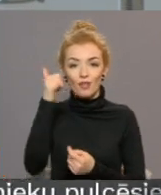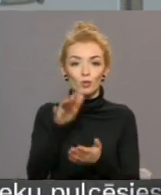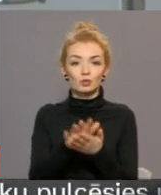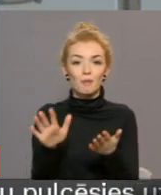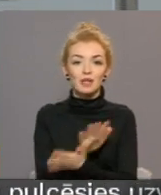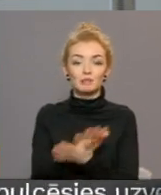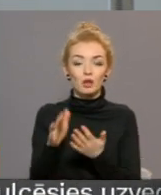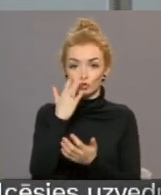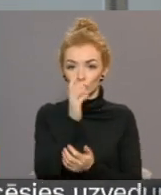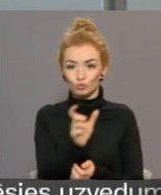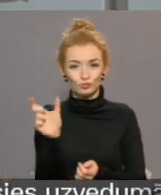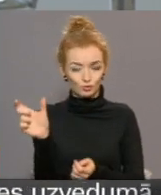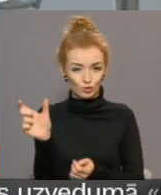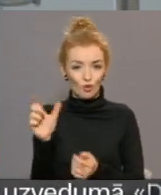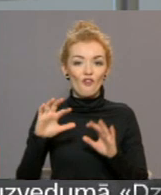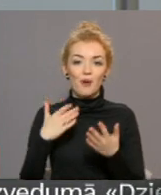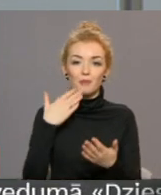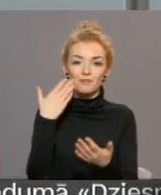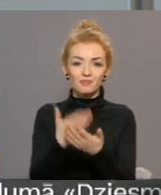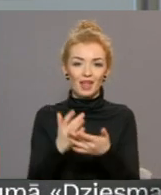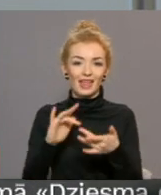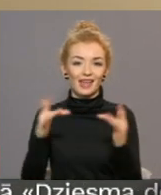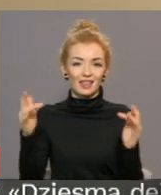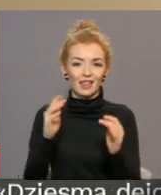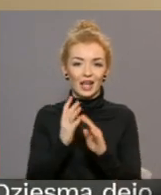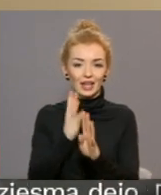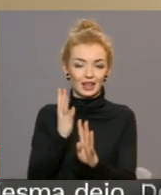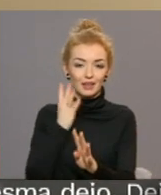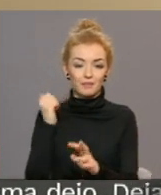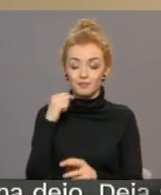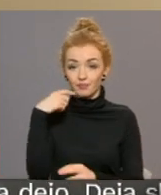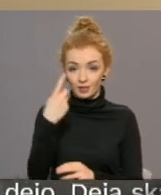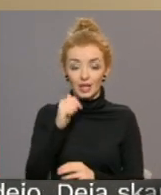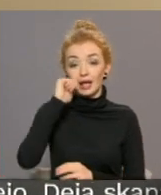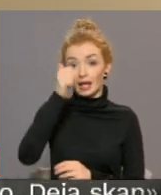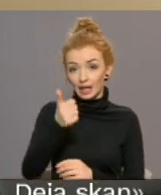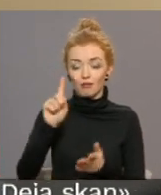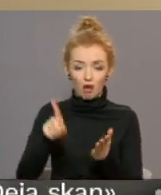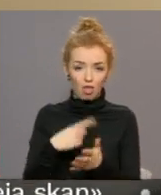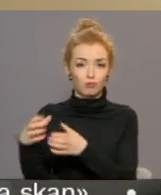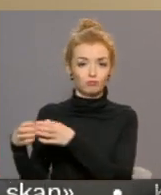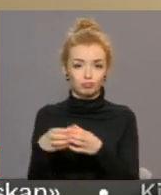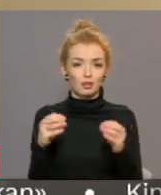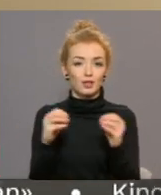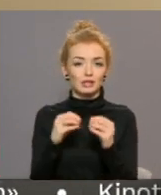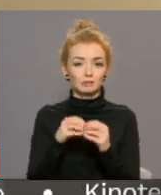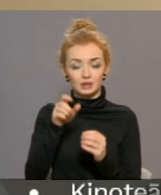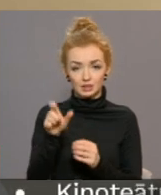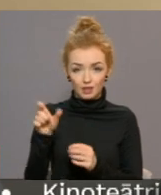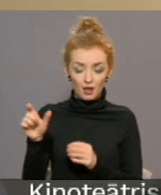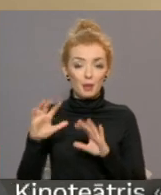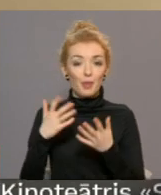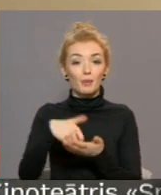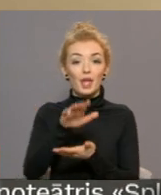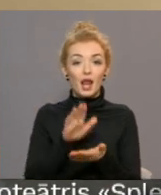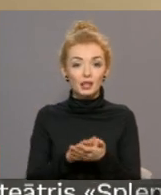bezmaksas tālruni vai pieteikušies rindā internetā. Uz rītdien mums ir atkal 10 cilvēki, bet mēs esam pierakstījuši